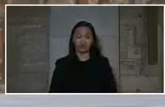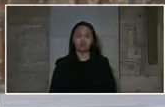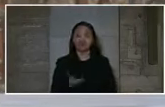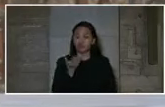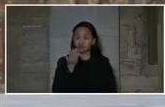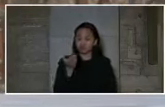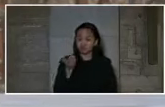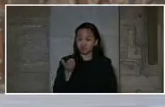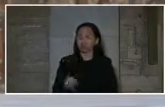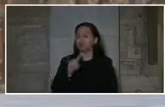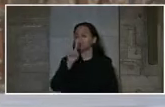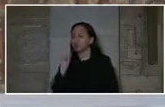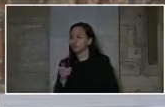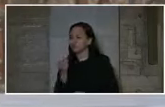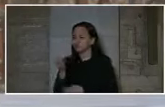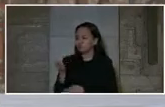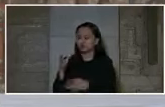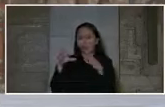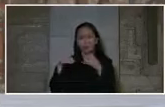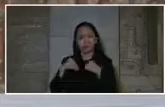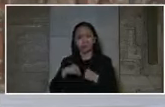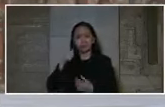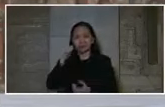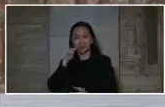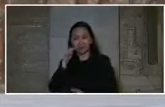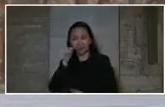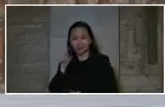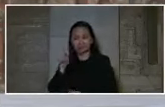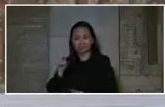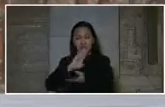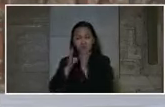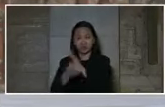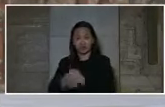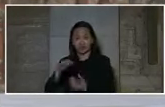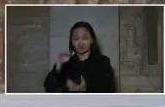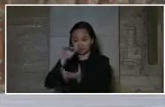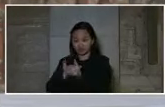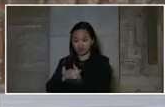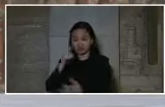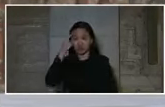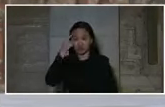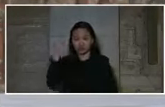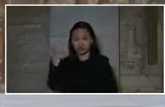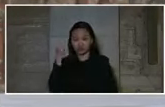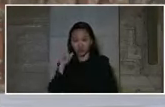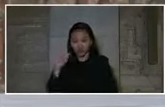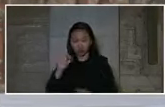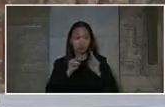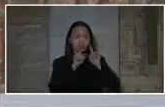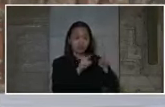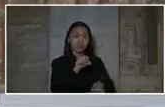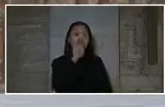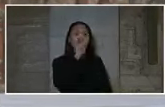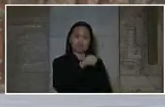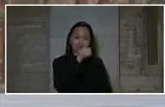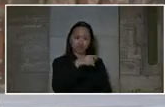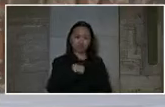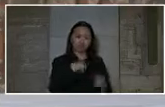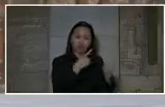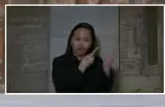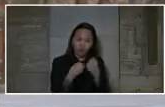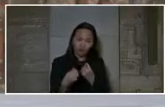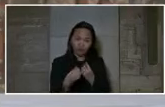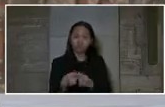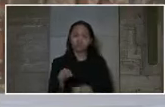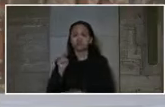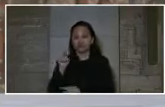Tinatanggap mo ba ang babaeng ito upang maging iyong asawa panghabang buhay? Yes, I do.